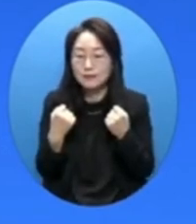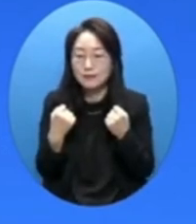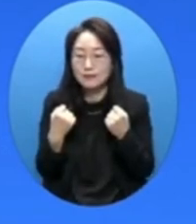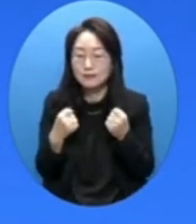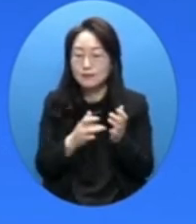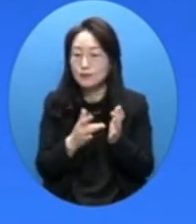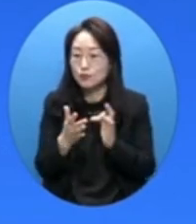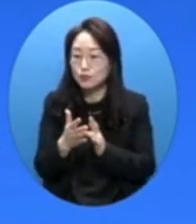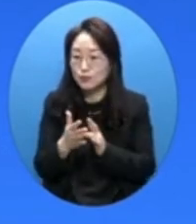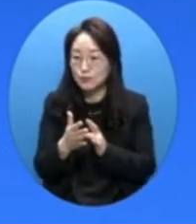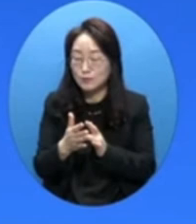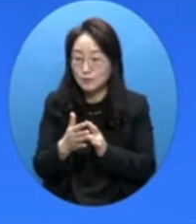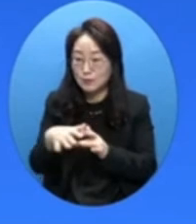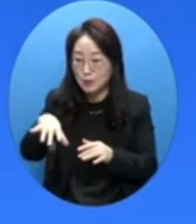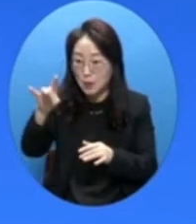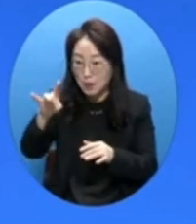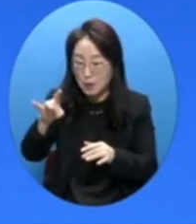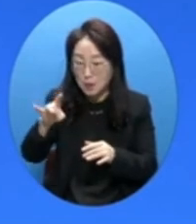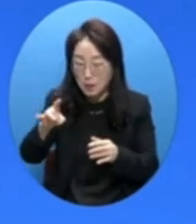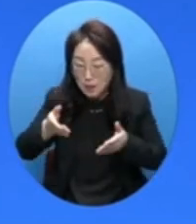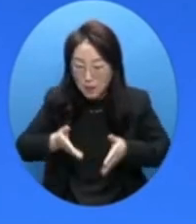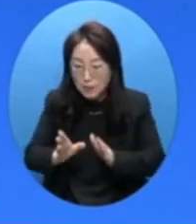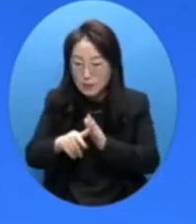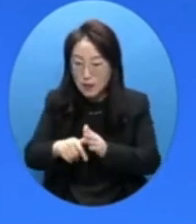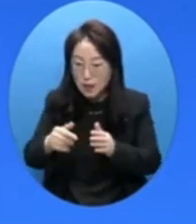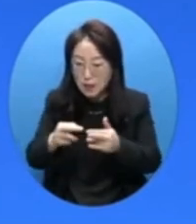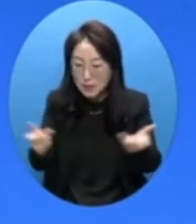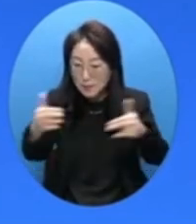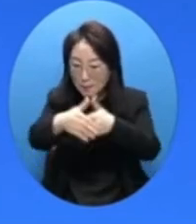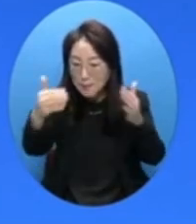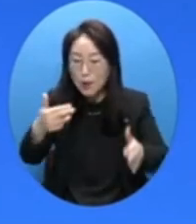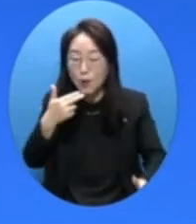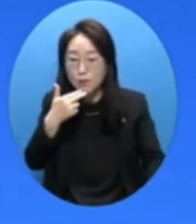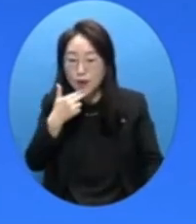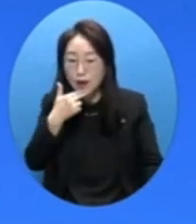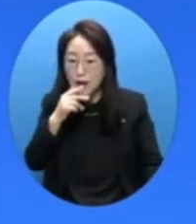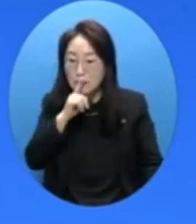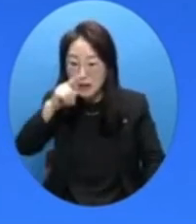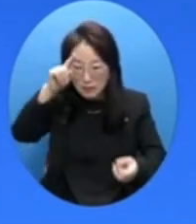예수님 첫 번째 오실 때 빈방이 없었더라 말씀하신 그대로